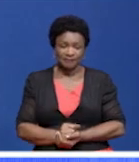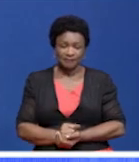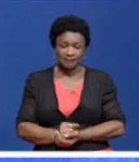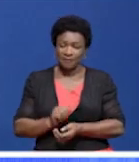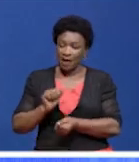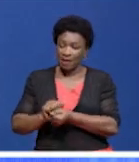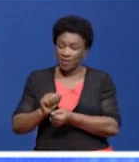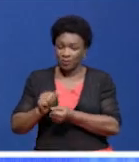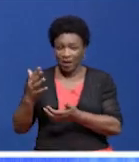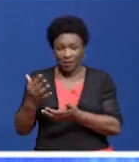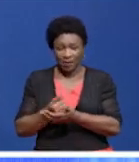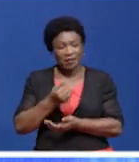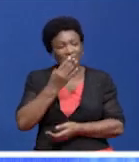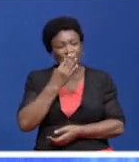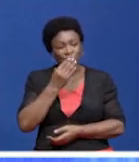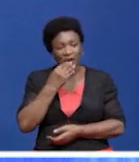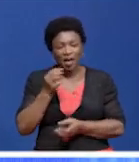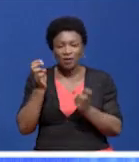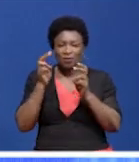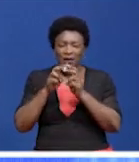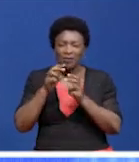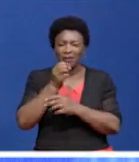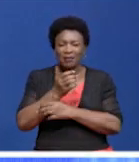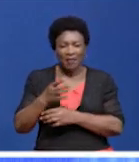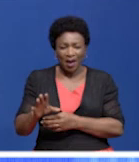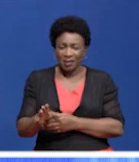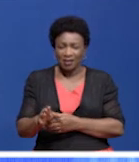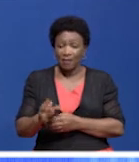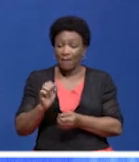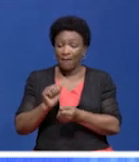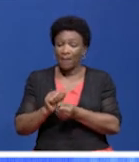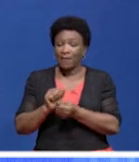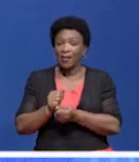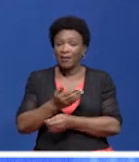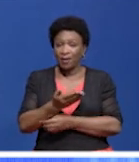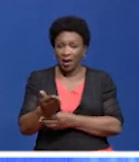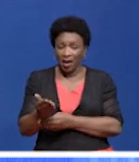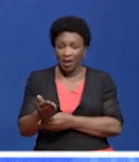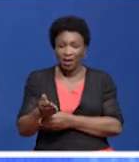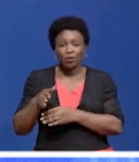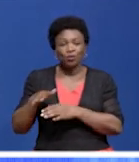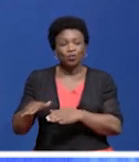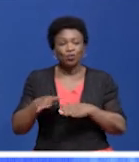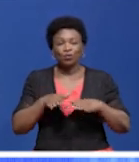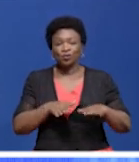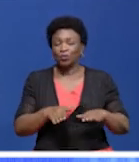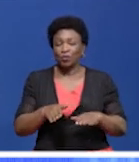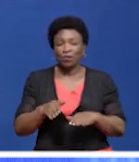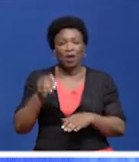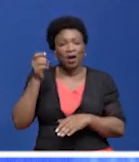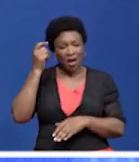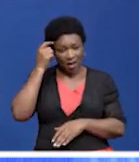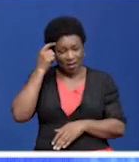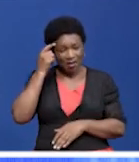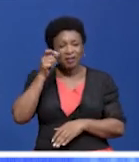masala ya upi wa sukari umeme na maji ni mambo yanay shula kwa hivi sasa viliv kila wanan